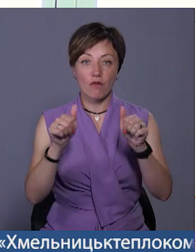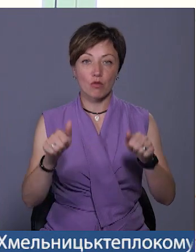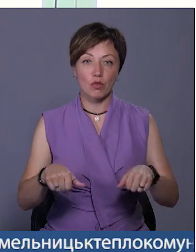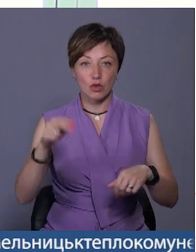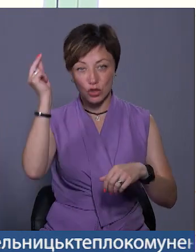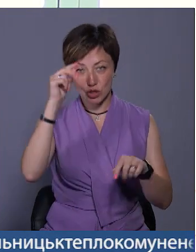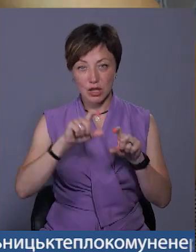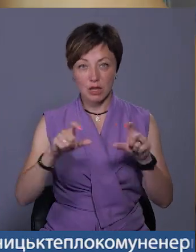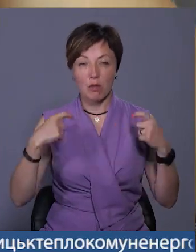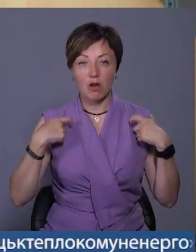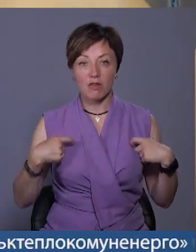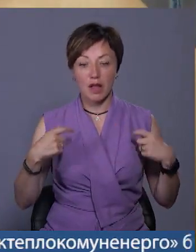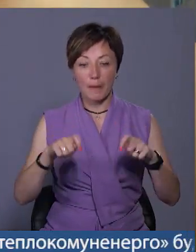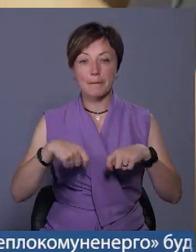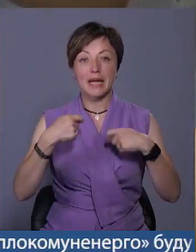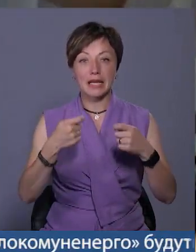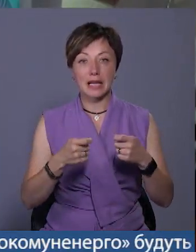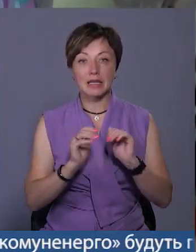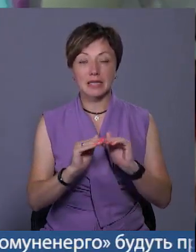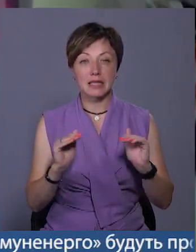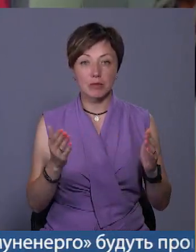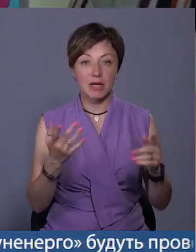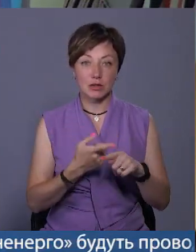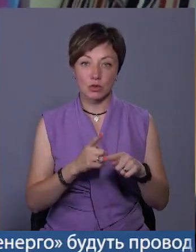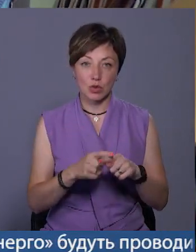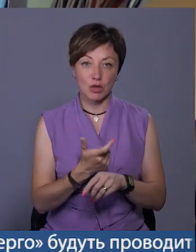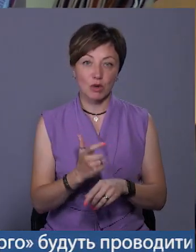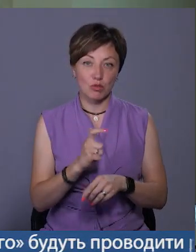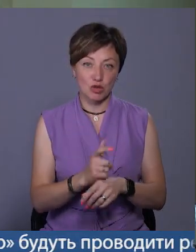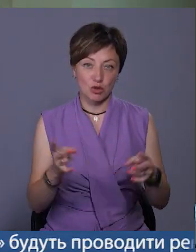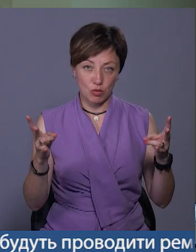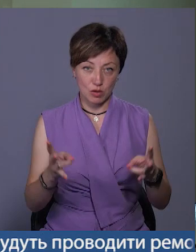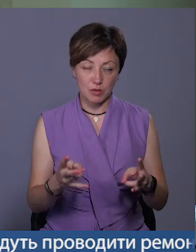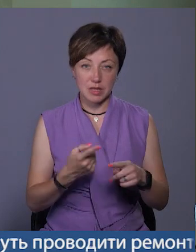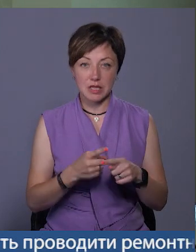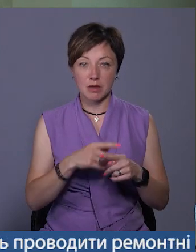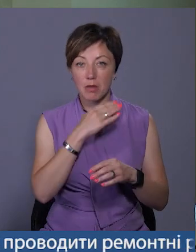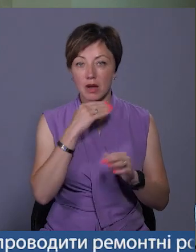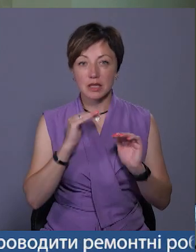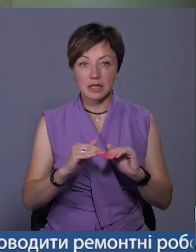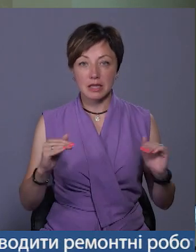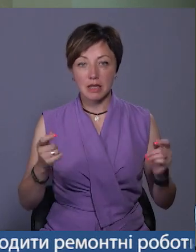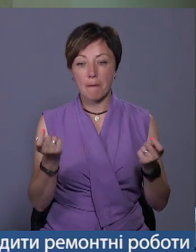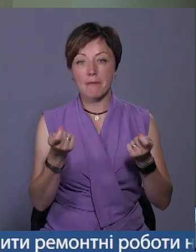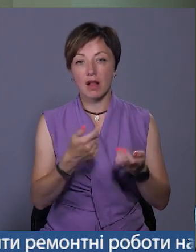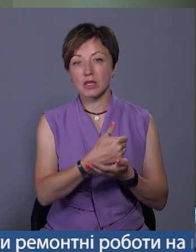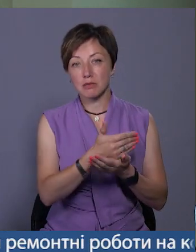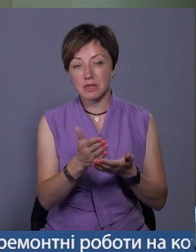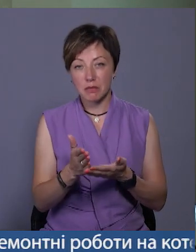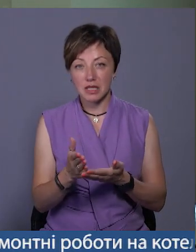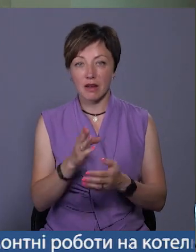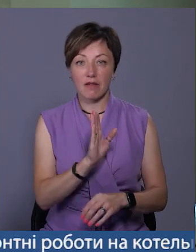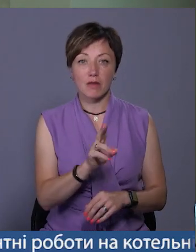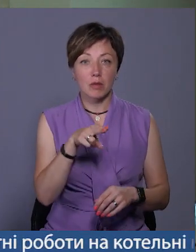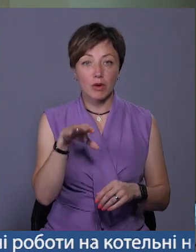шкільні портфелики, аби передати їх тим дітям, які цього найбільше потребують. Це є багатодітні, це є малозабезпечені, це є